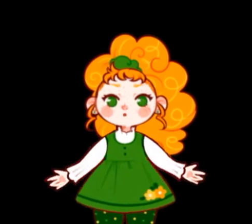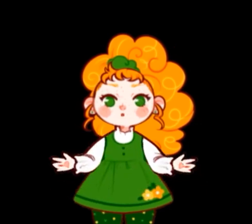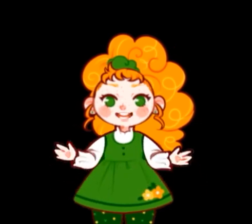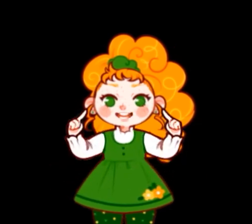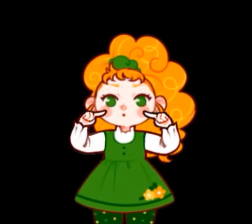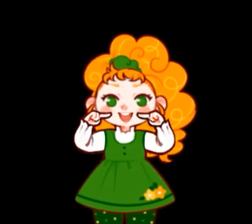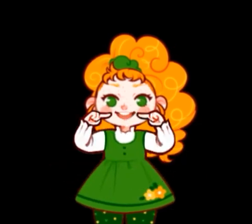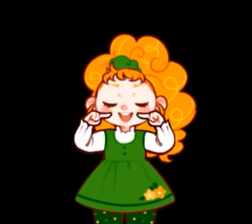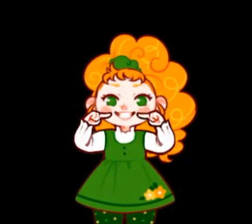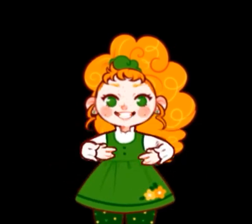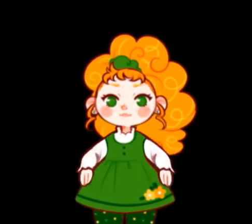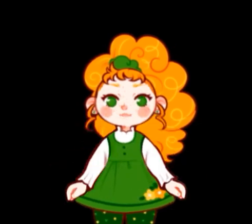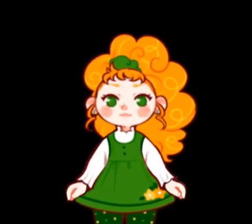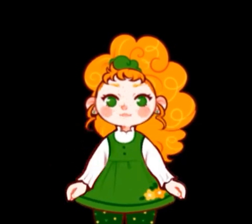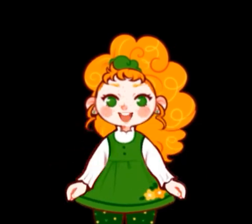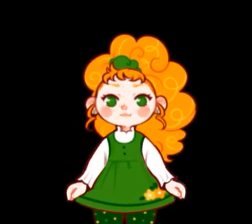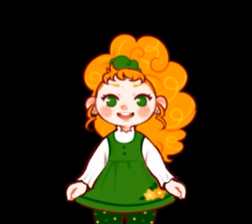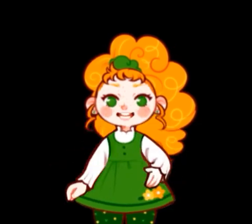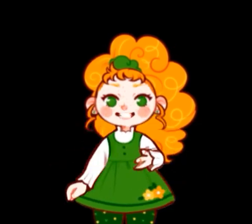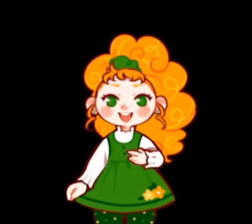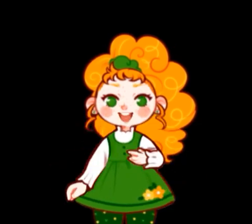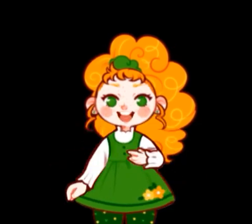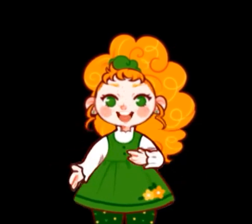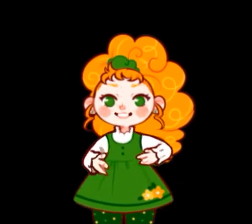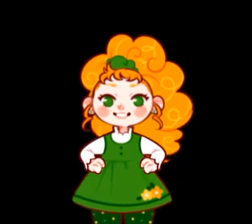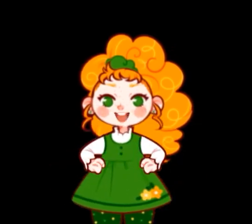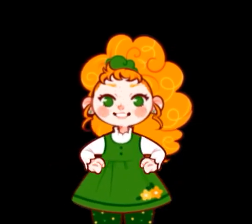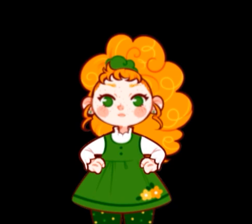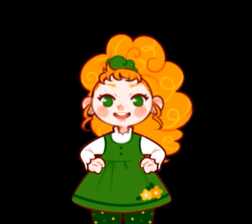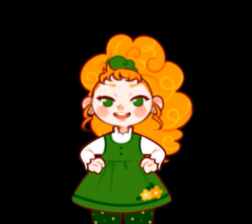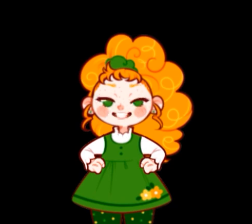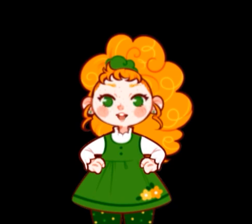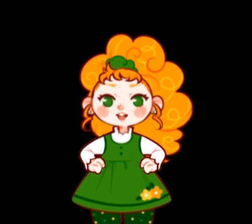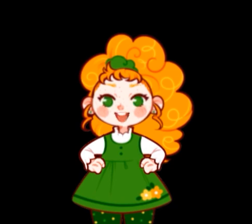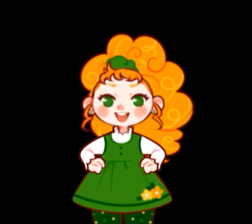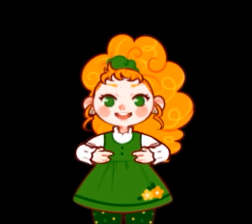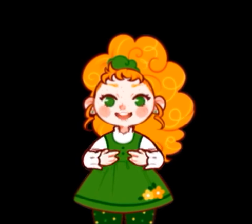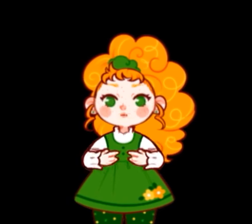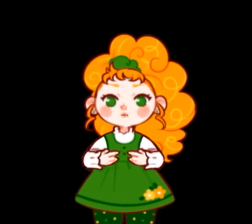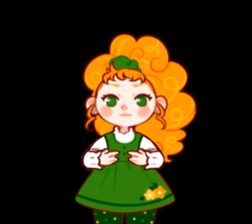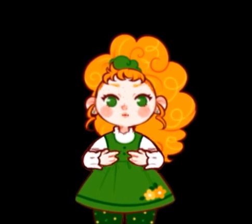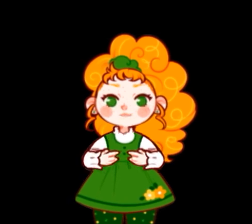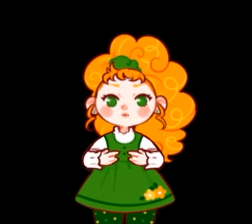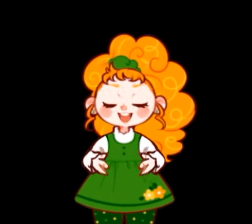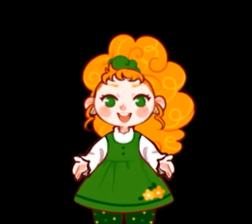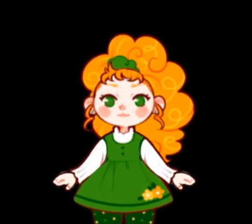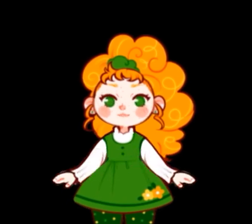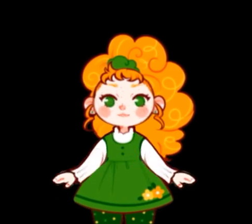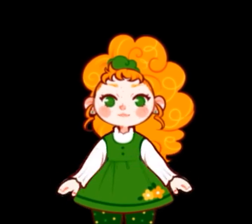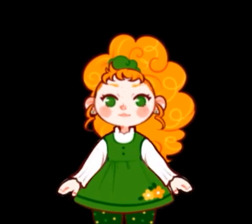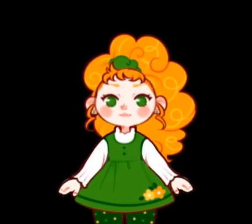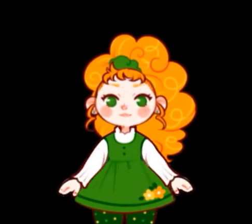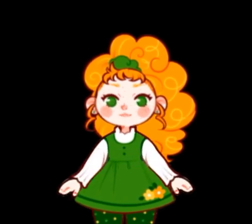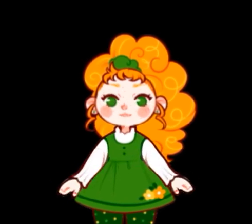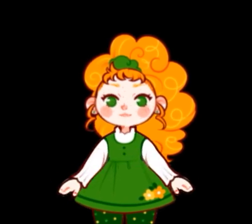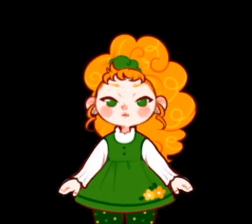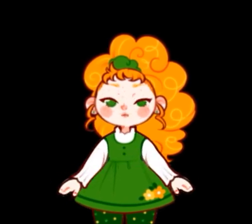un somriure als llavis. De fet, la meva àvia diu que fins i tot els meus ulls